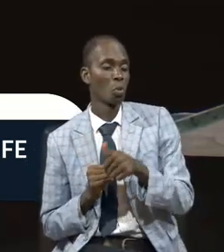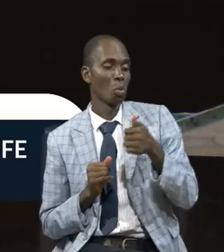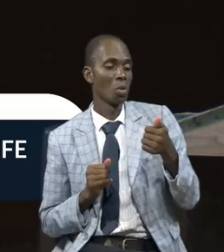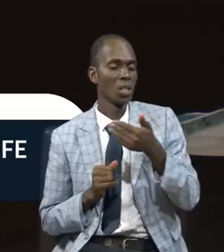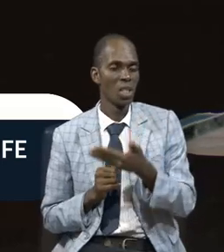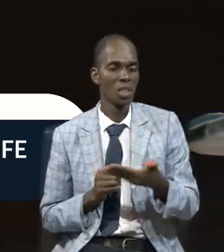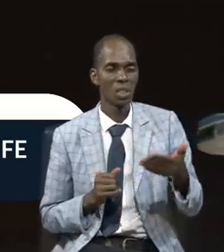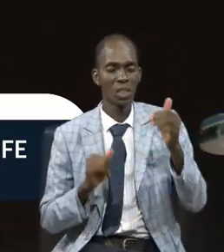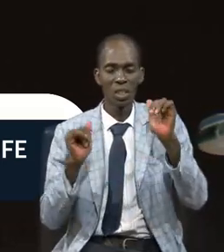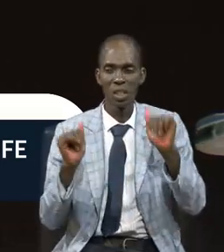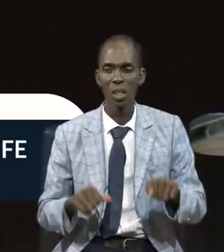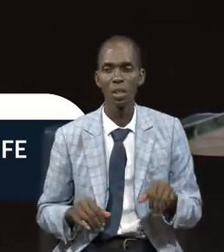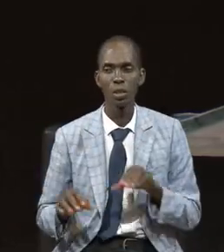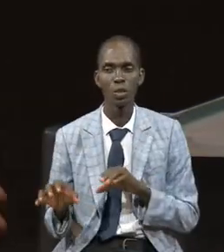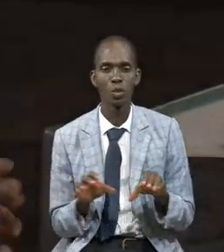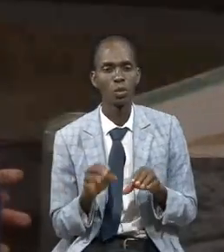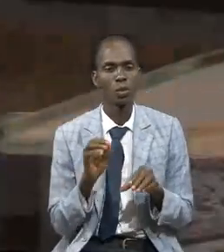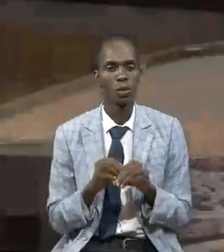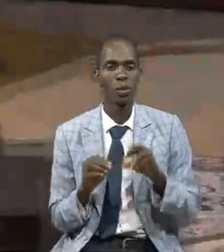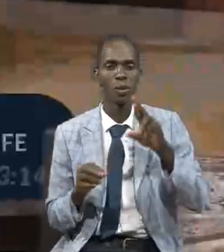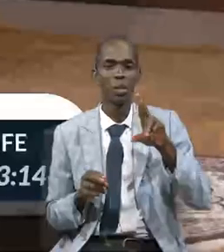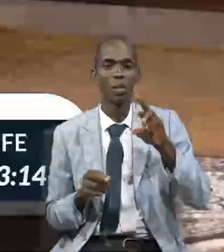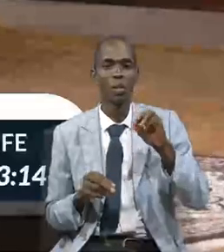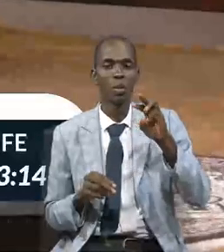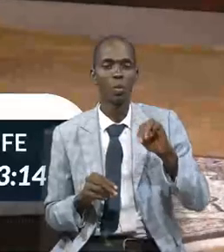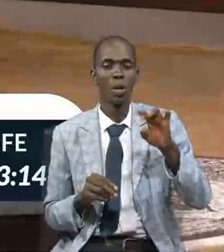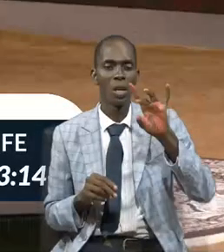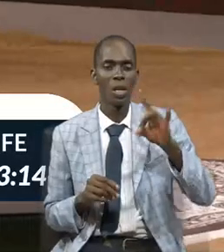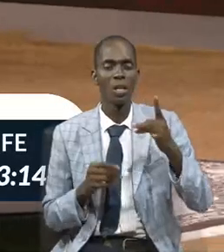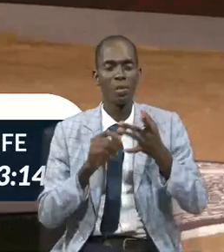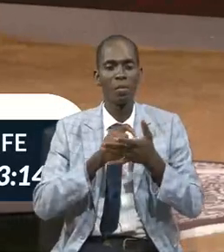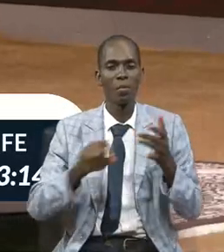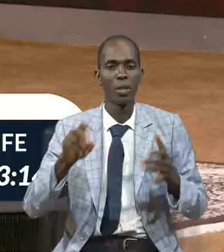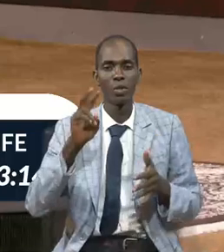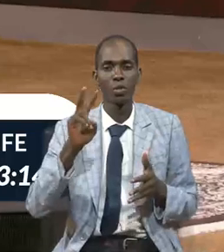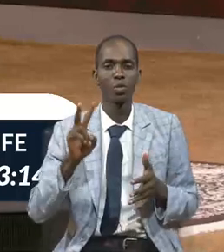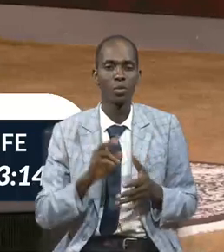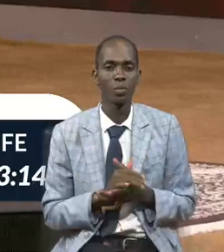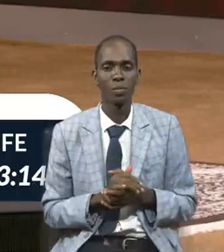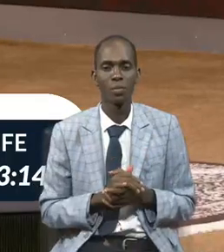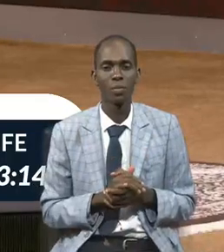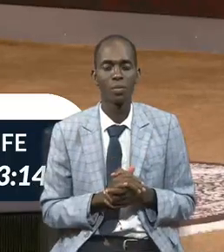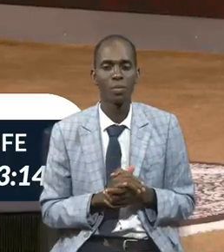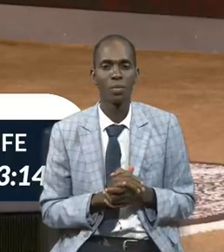qu'aucun autre instrument ne peut faire. Romains, au chapitre 8, 2, Romains 8,